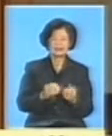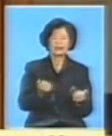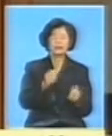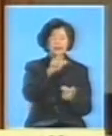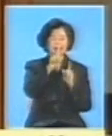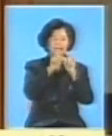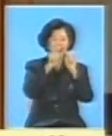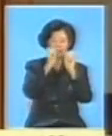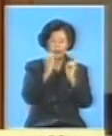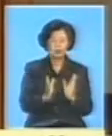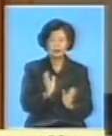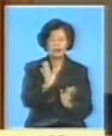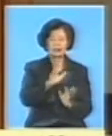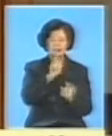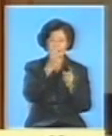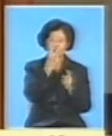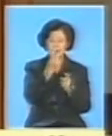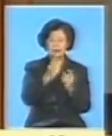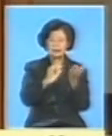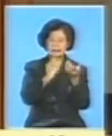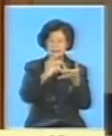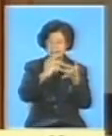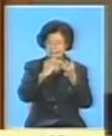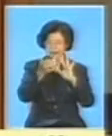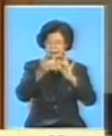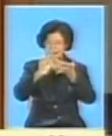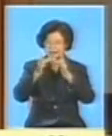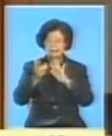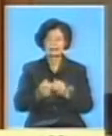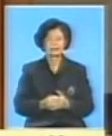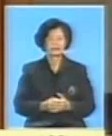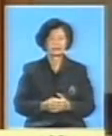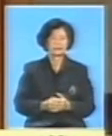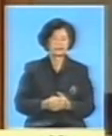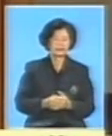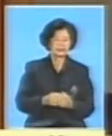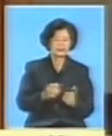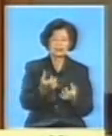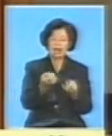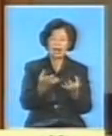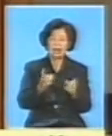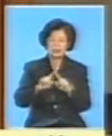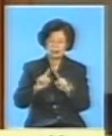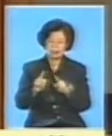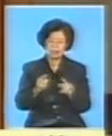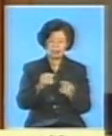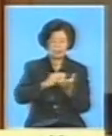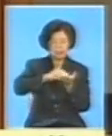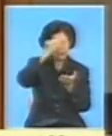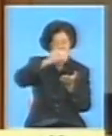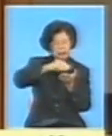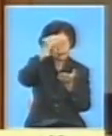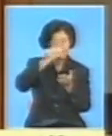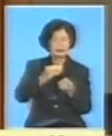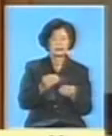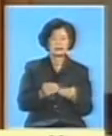ามครูเลยเนี่ยทำยังไงผมไม่รู้เพราะนั้นสิ่งอะไรก็ตามที่จะทำให้การศึกษาเนี่ยผมอยากให้เน้นให้เอานักเรียน